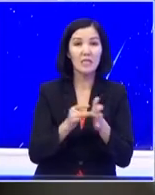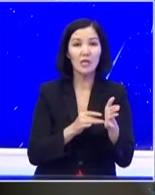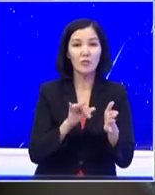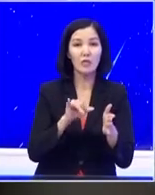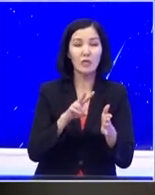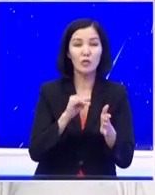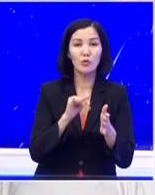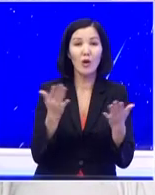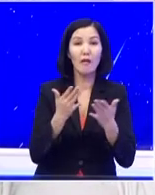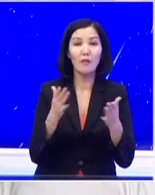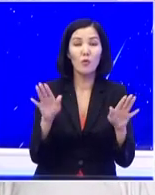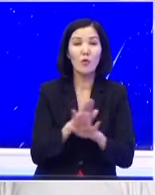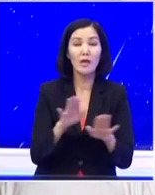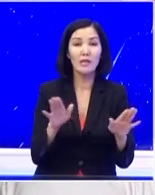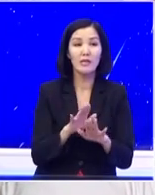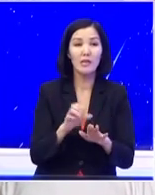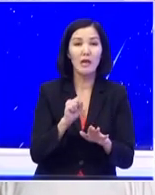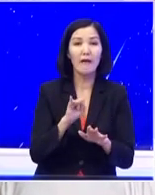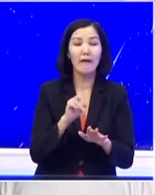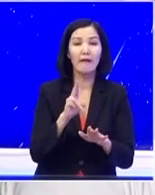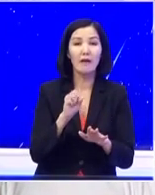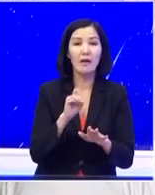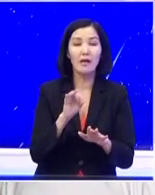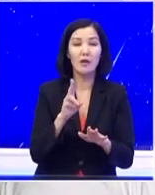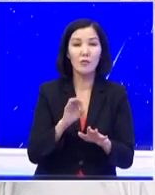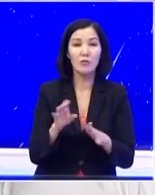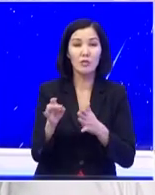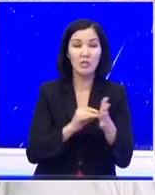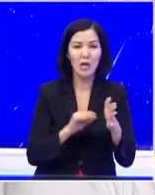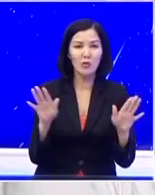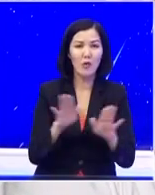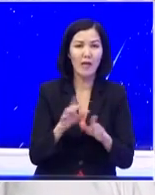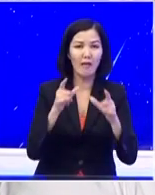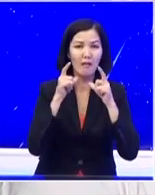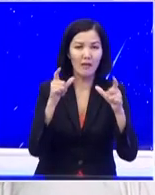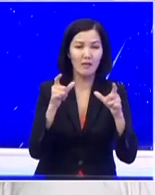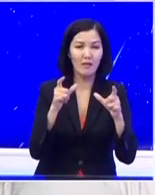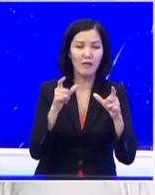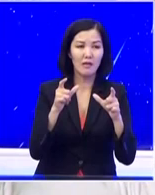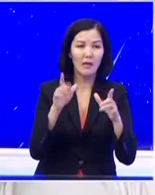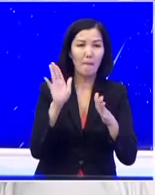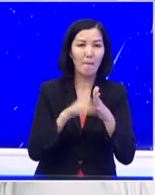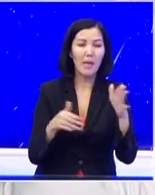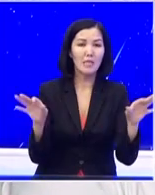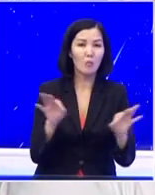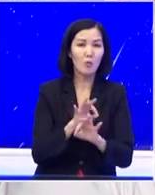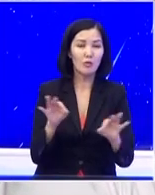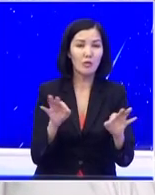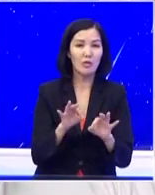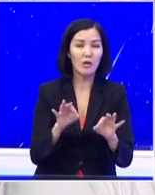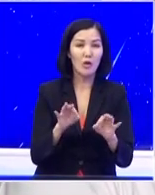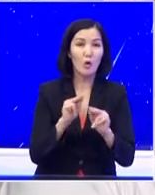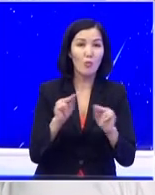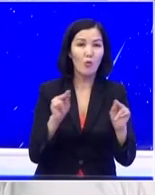қандай өлең айта аласың деп еді. Әнжу айғара көзді, бірден айтып кетті акапелина без музыки. Содан апайлар